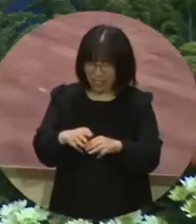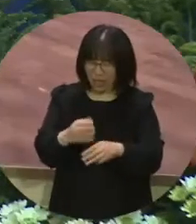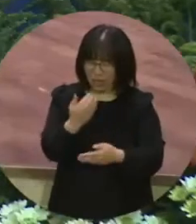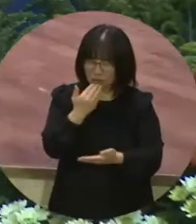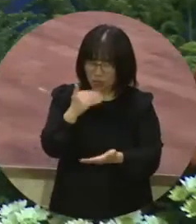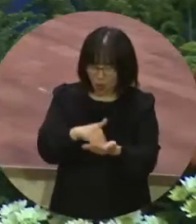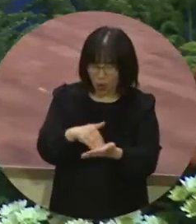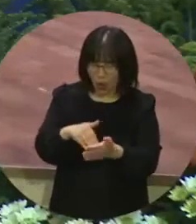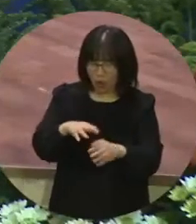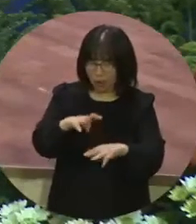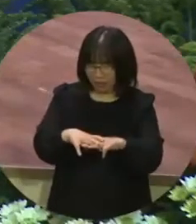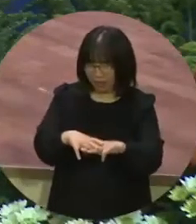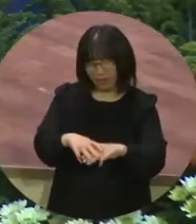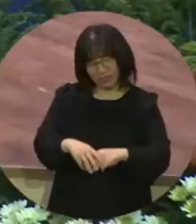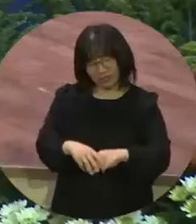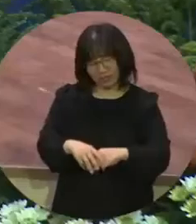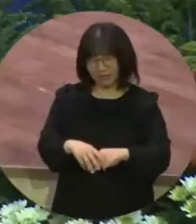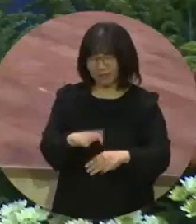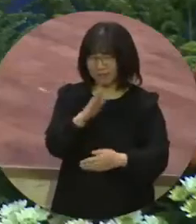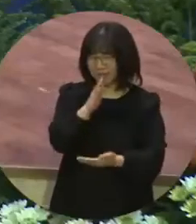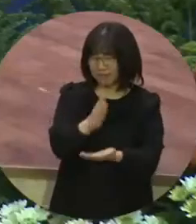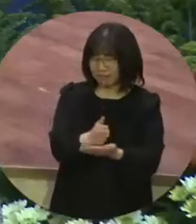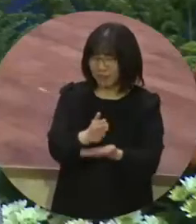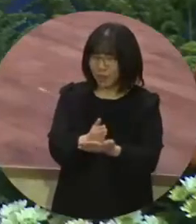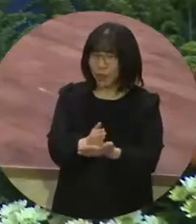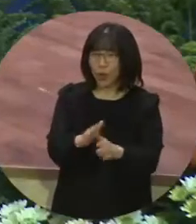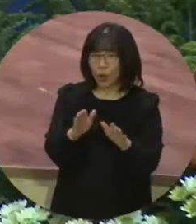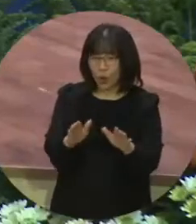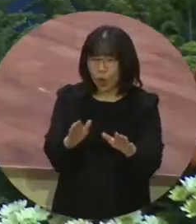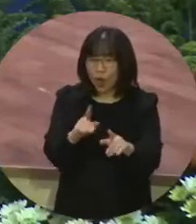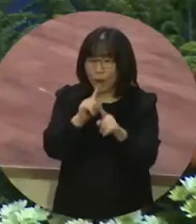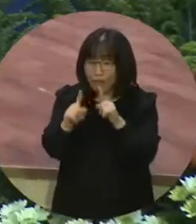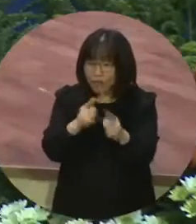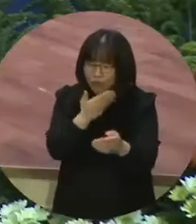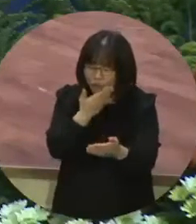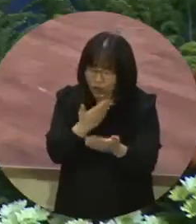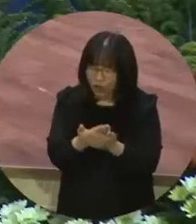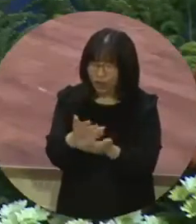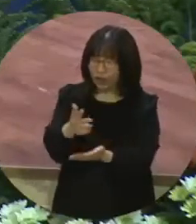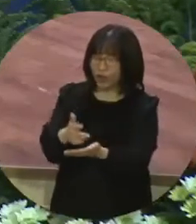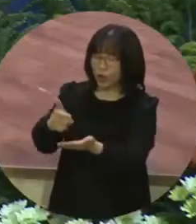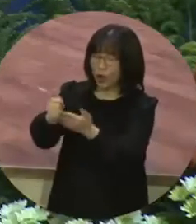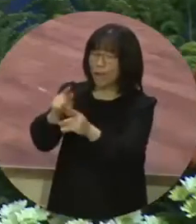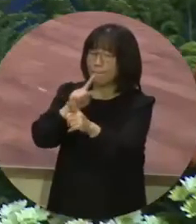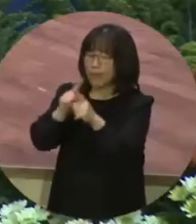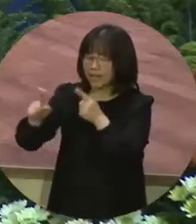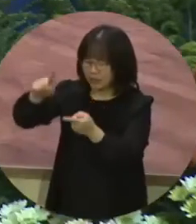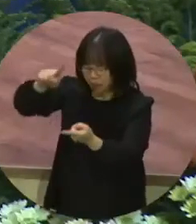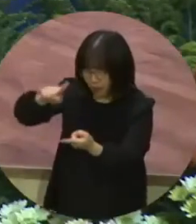특별히 오늘 본문 말씀에 강조되는 부분이 있어요. 그것이 바로 여호와께서 말씀하신 대로.